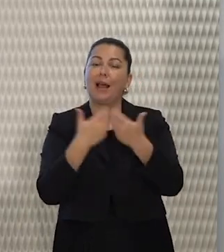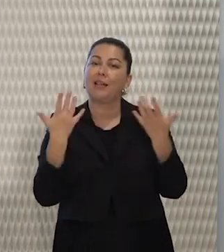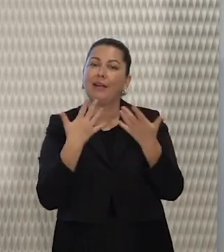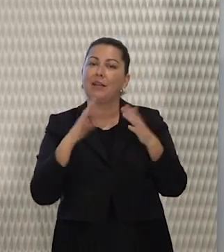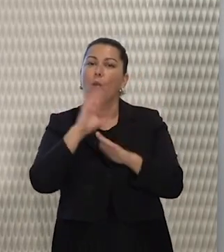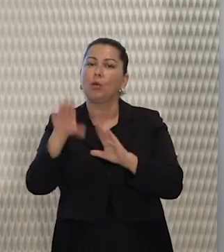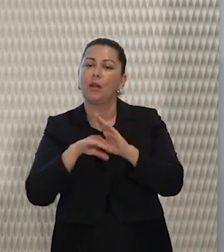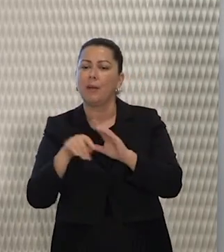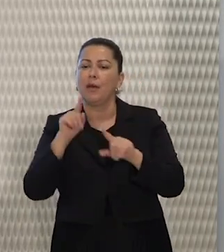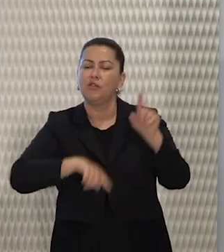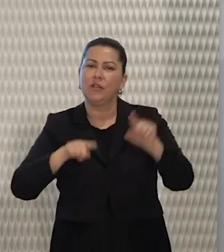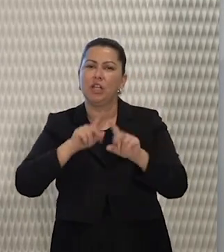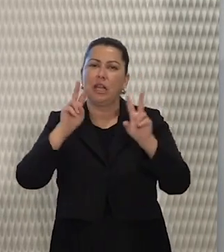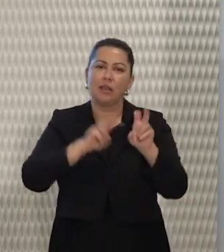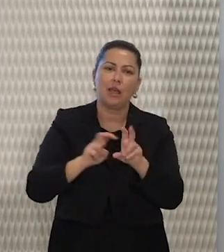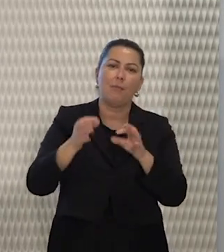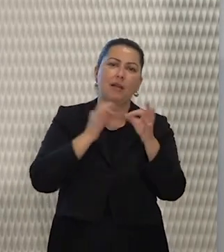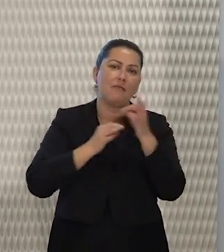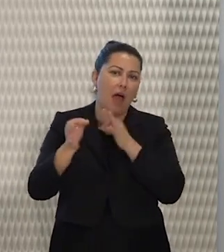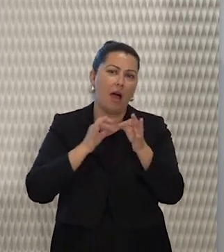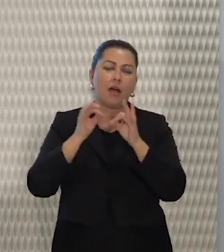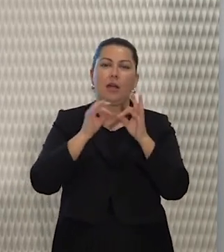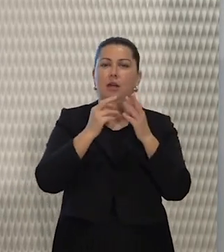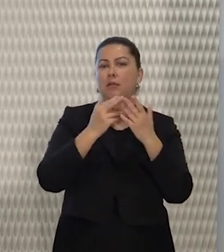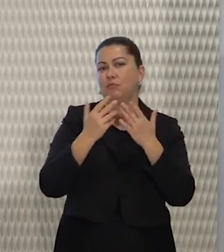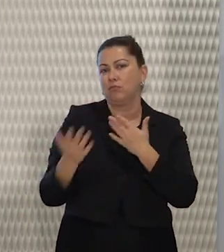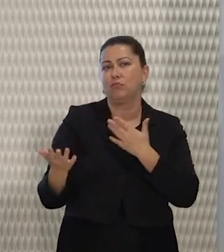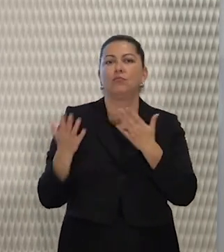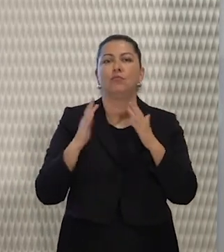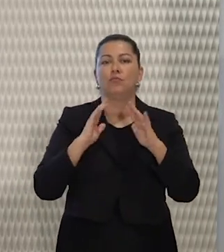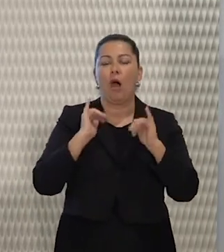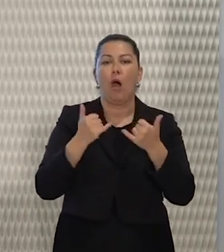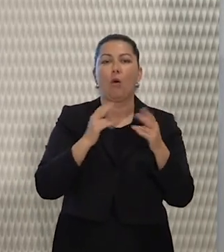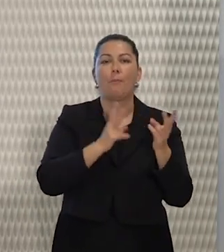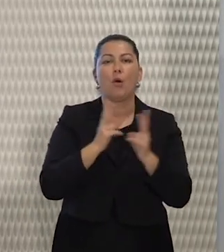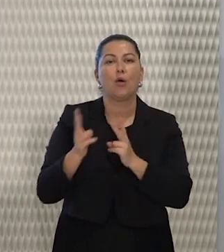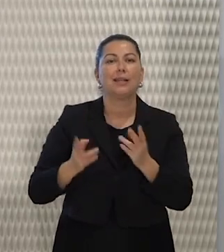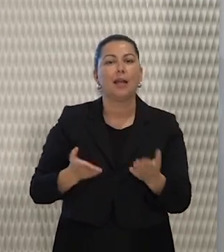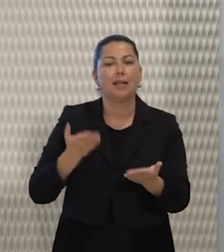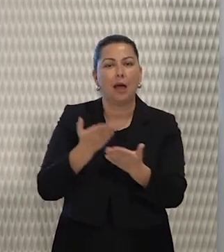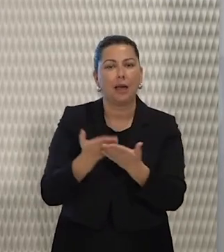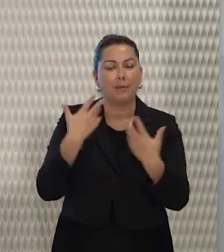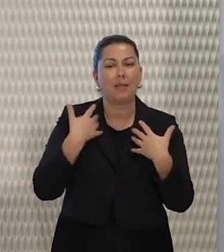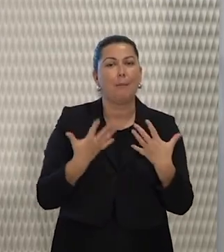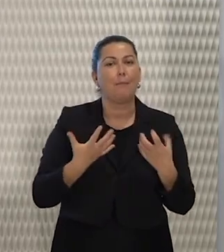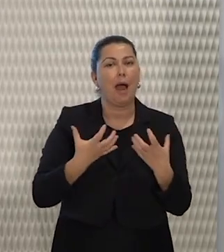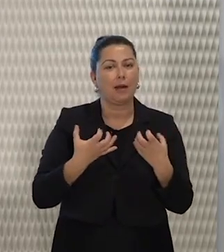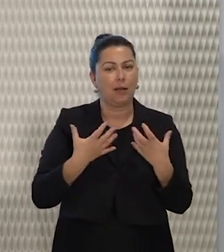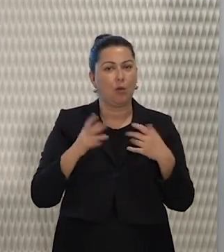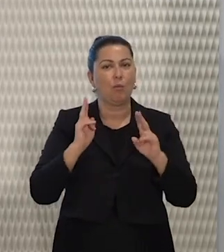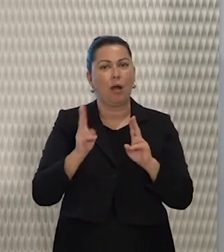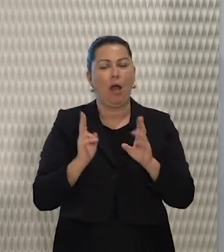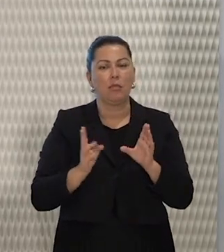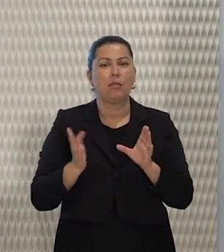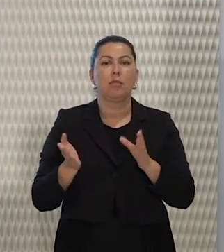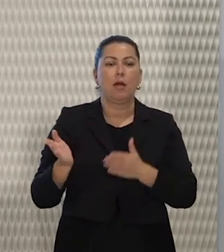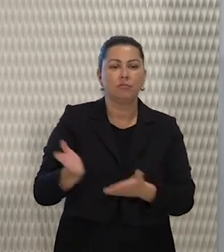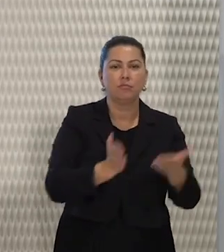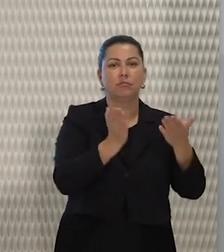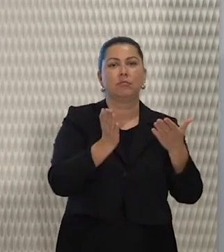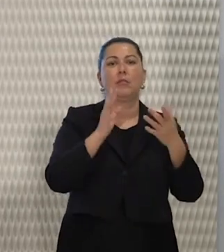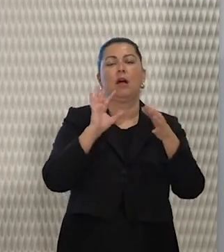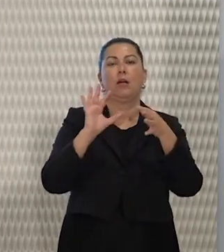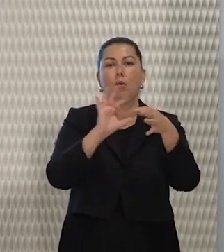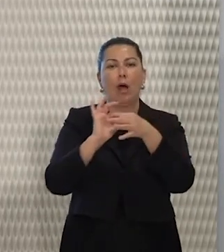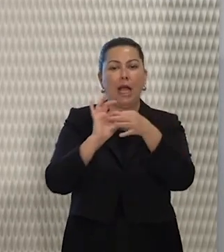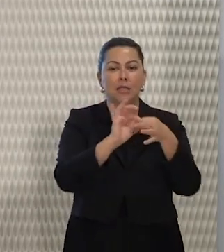in verschiedenen Fragestellungen. Wir geben die Möglichkeit, dass Praktika stattfinden können, dass es genug